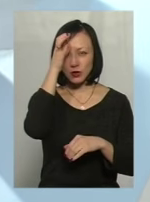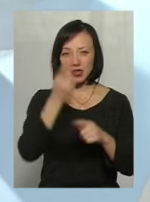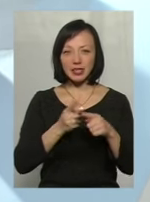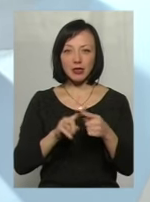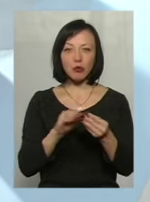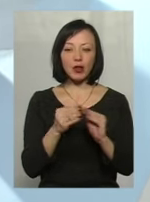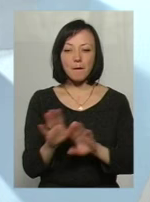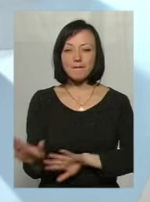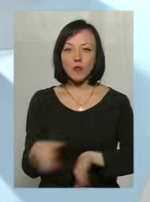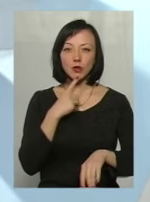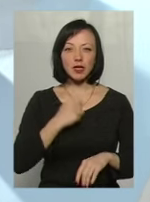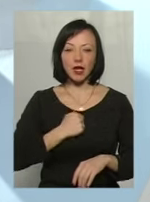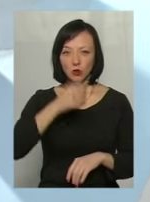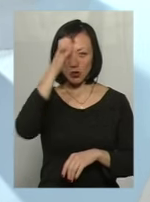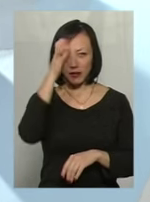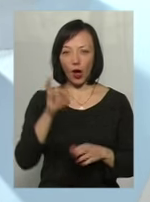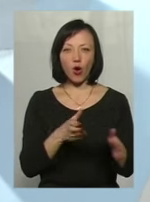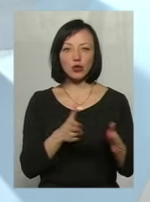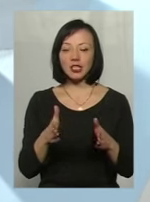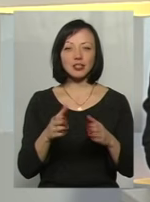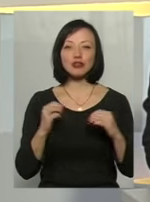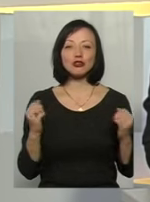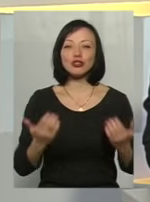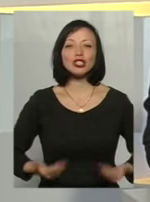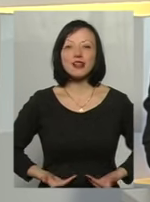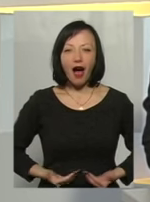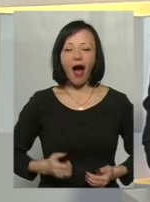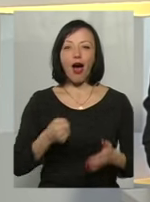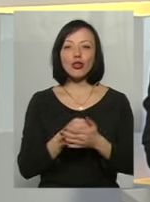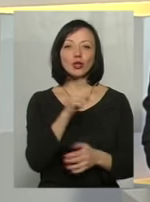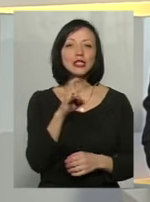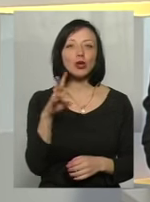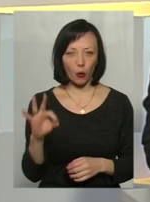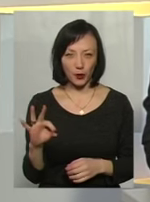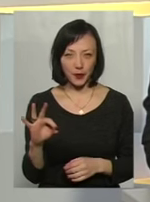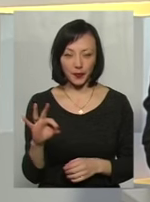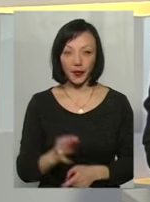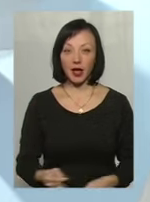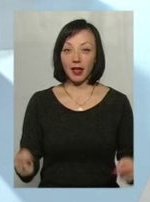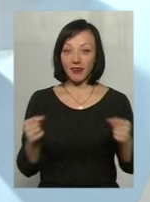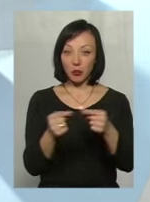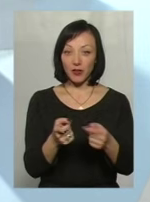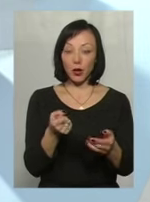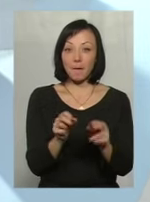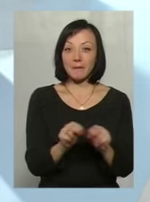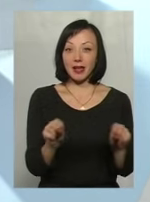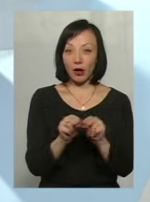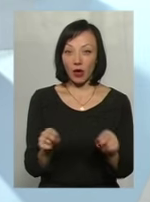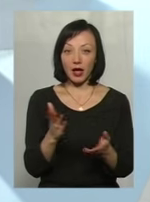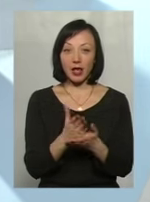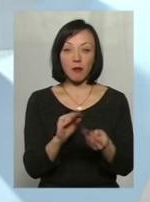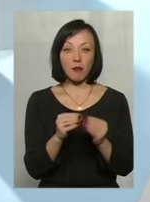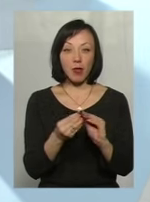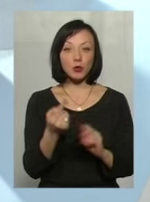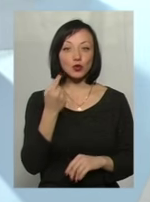української пострадянської освіти, вона готує не до життя, а до ЗНО. Відповідно, педагоги, скажімо, яких є проблема з